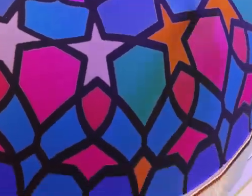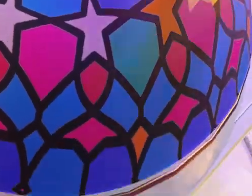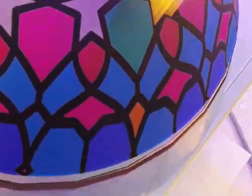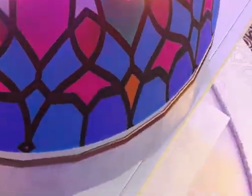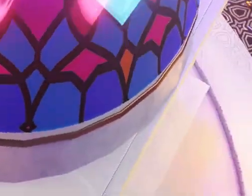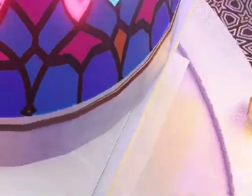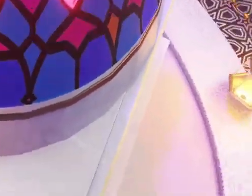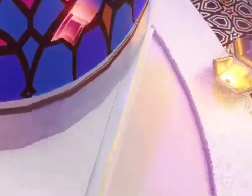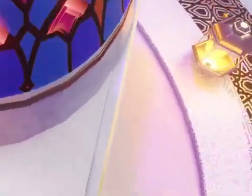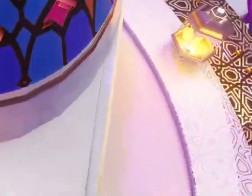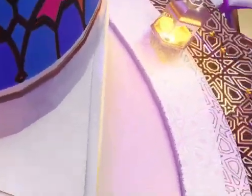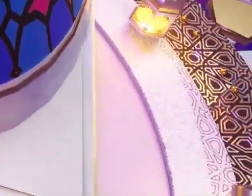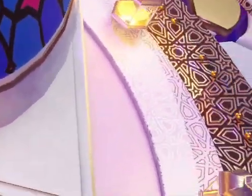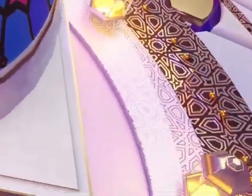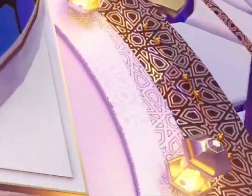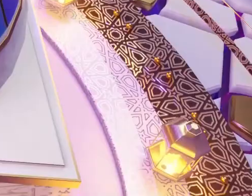ya.